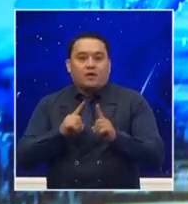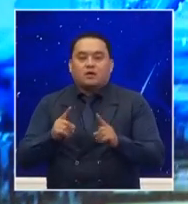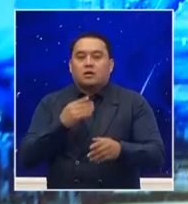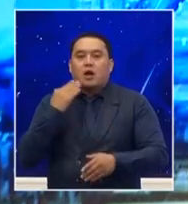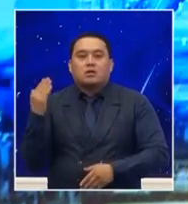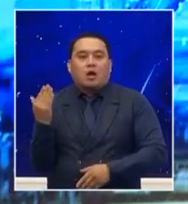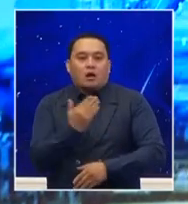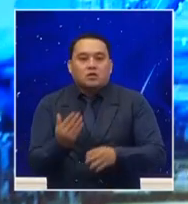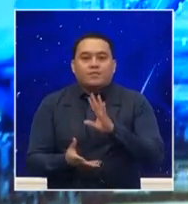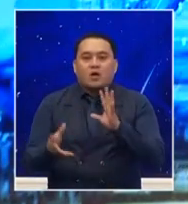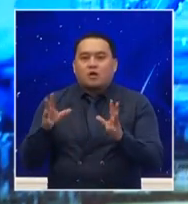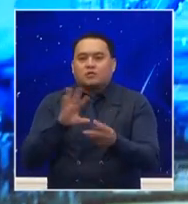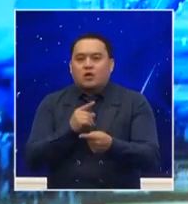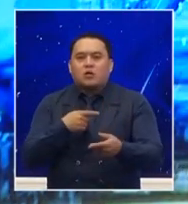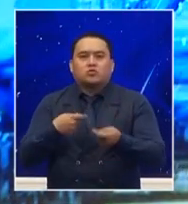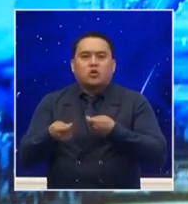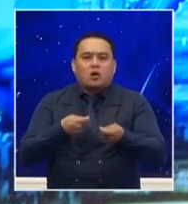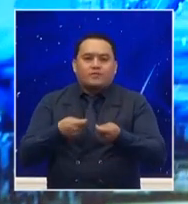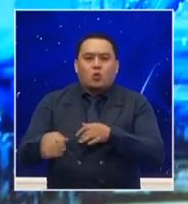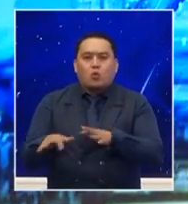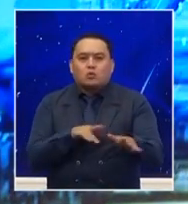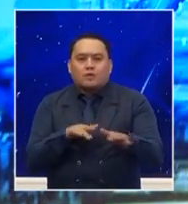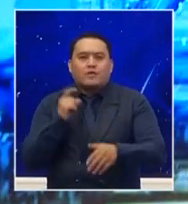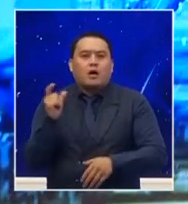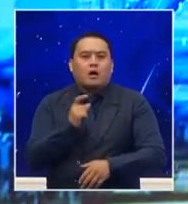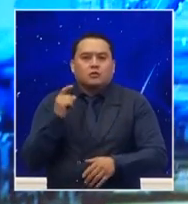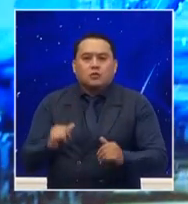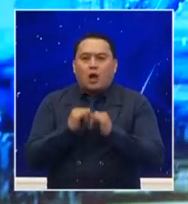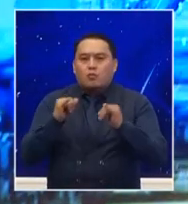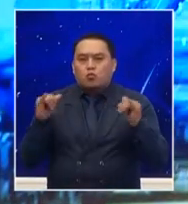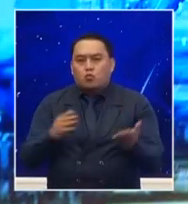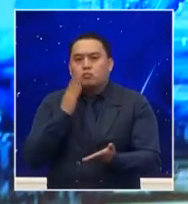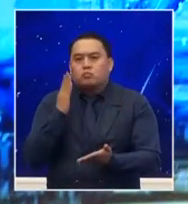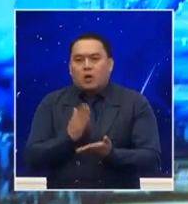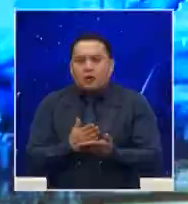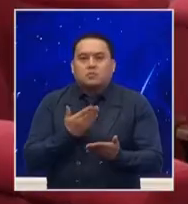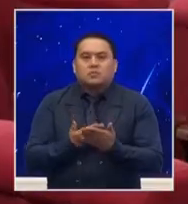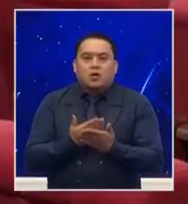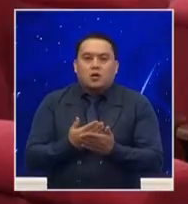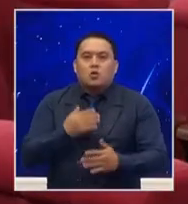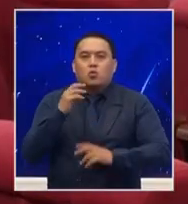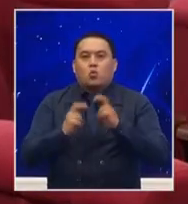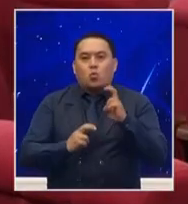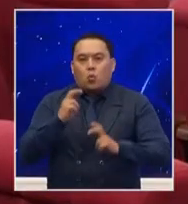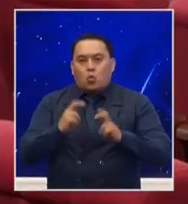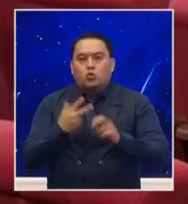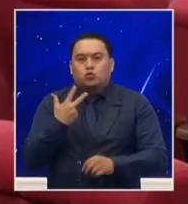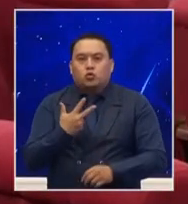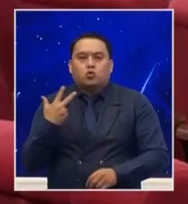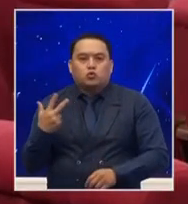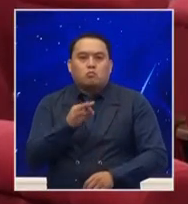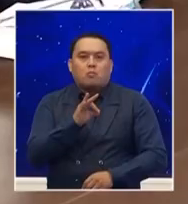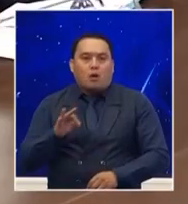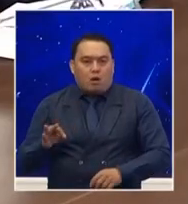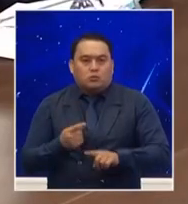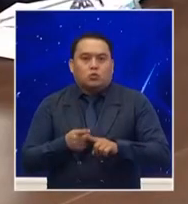шығарылды. Жалпы қабылданып жатқан шаралар алқасында ел экономикасында даму байқалады. Мәселен, өңдеуші өнеркәсіпте 3.3%,